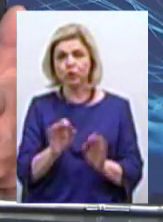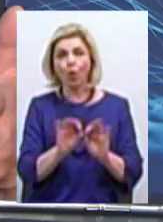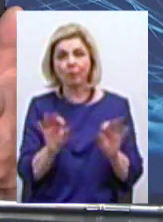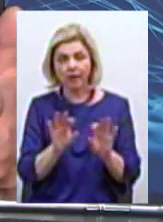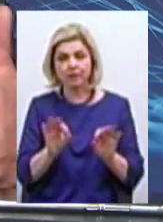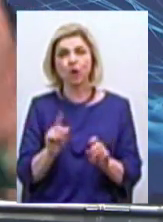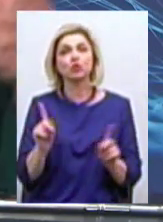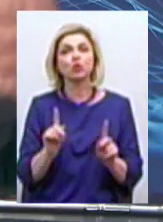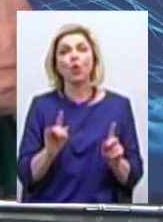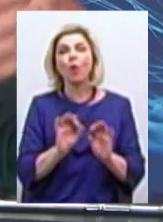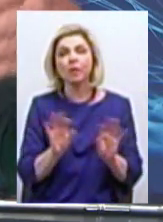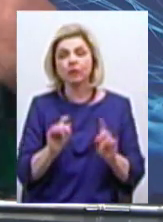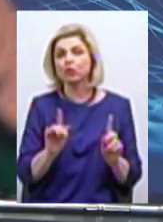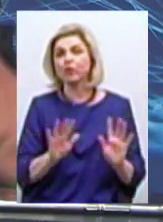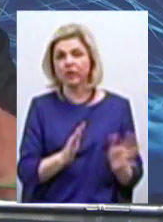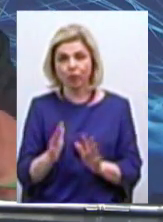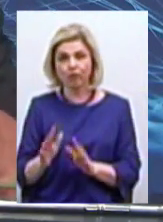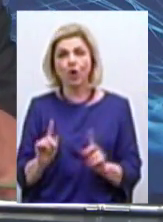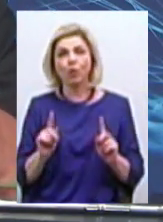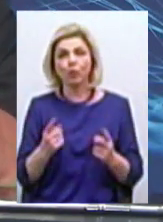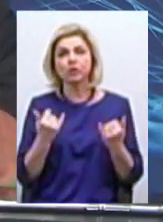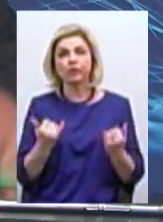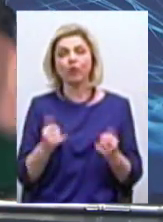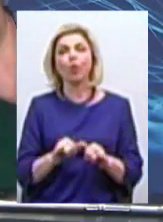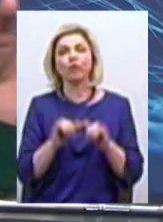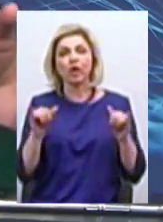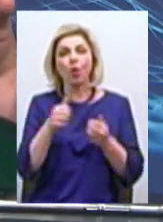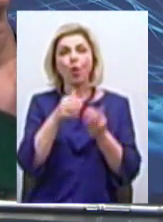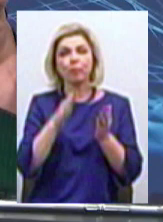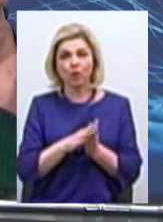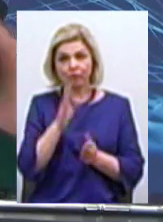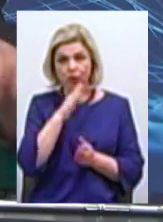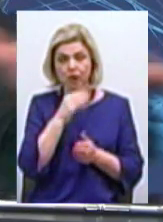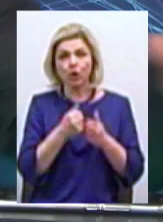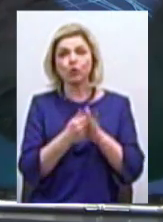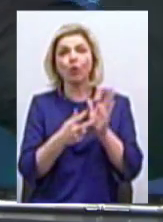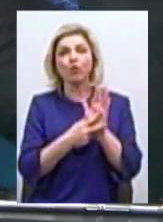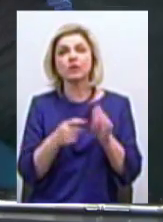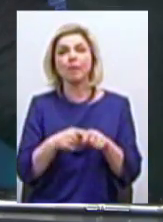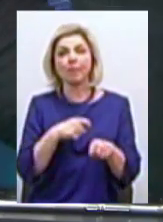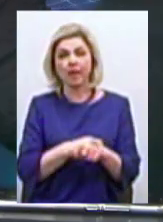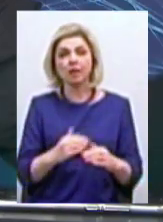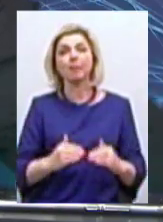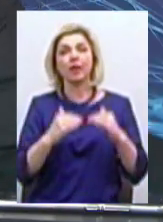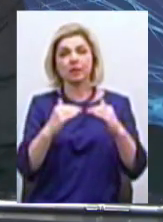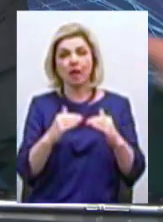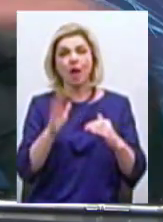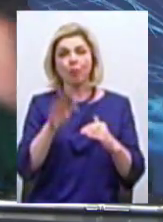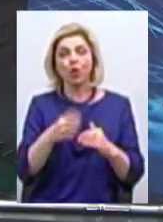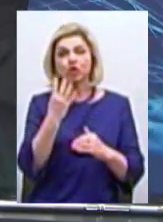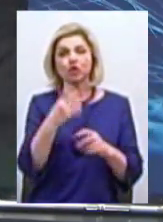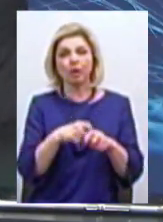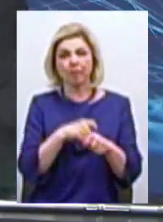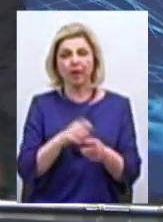що відбувається. Чому сьогодні збільшується об'єм водосховища? До 8 метрів підняли, потім 4 чи 5 метрів замулило, у